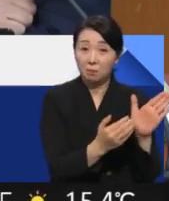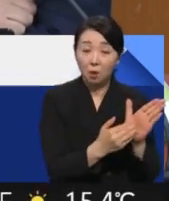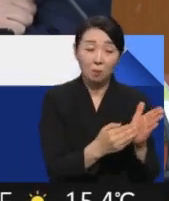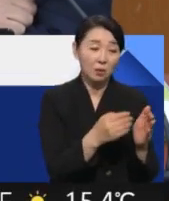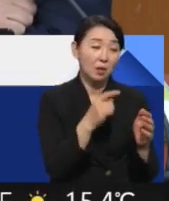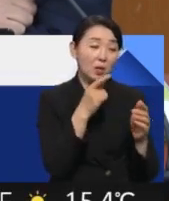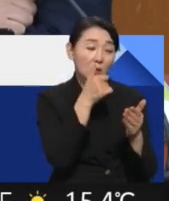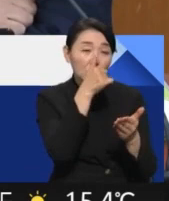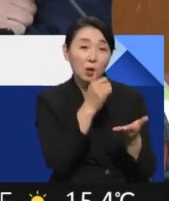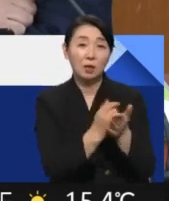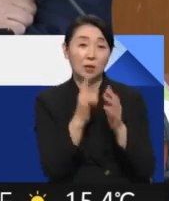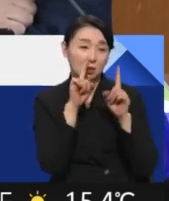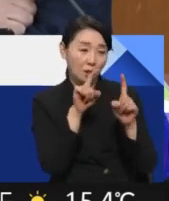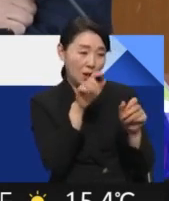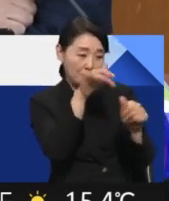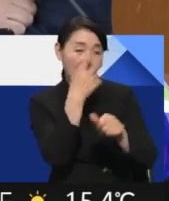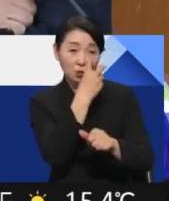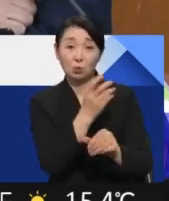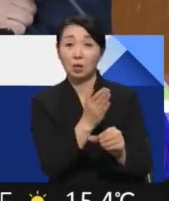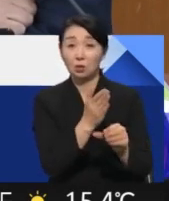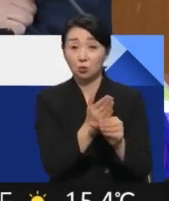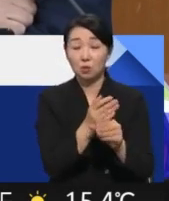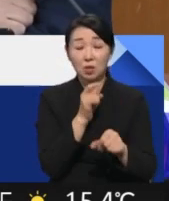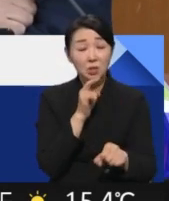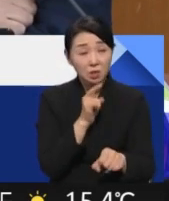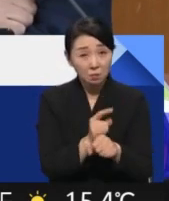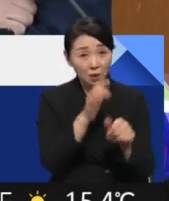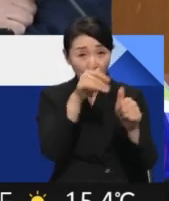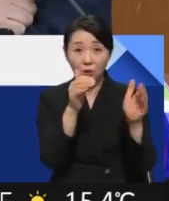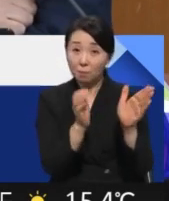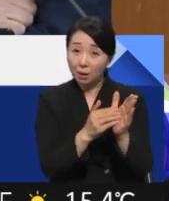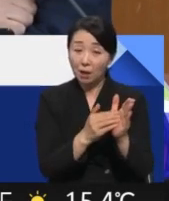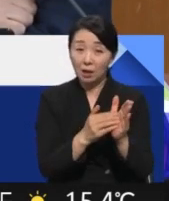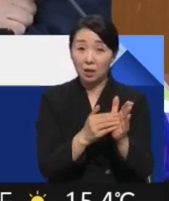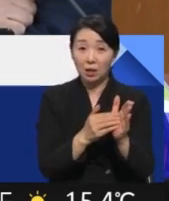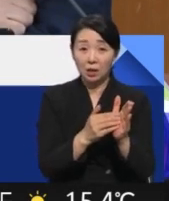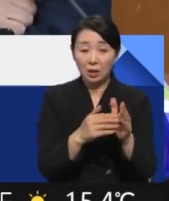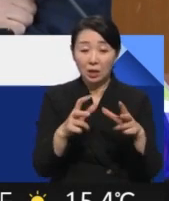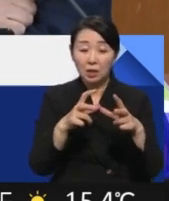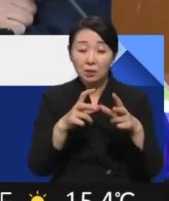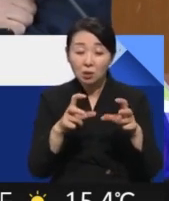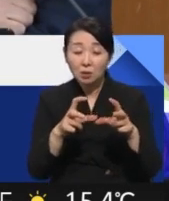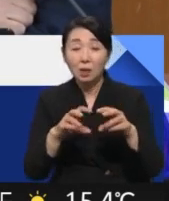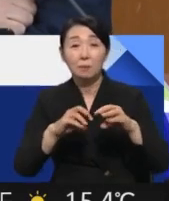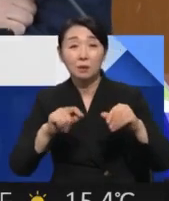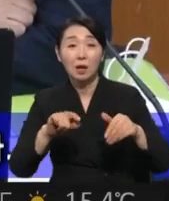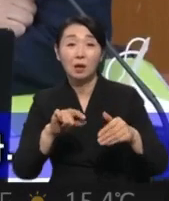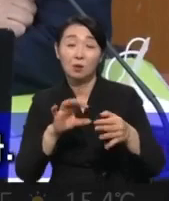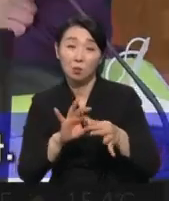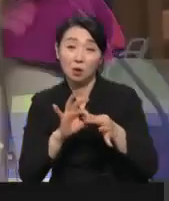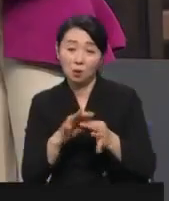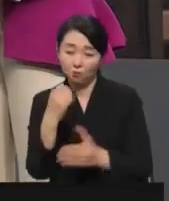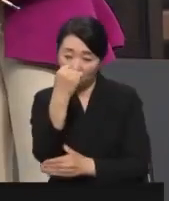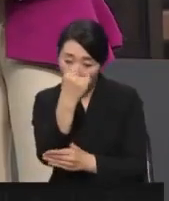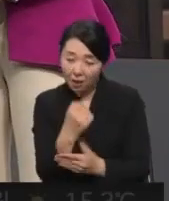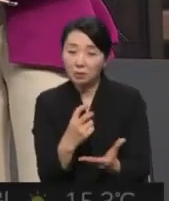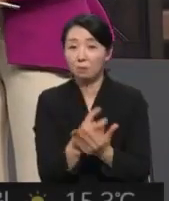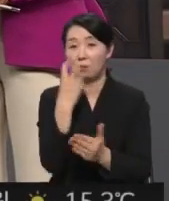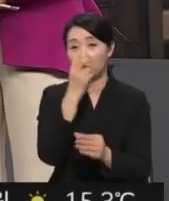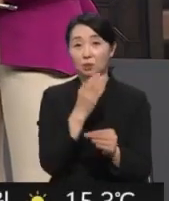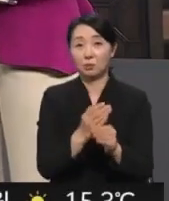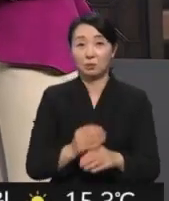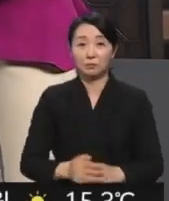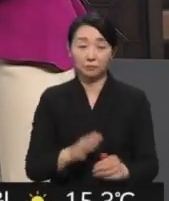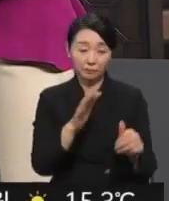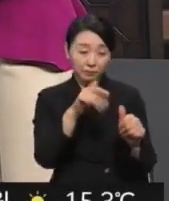있는 겁니다. 이미 다 기소가 되지 않았습니다. 위례는 기소가 됐고 대장동 부패방지법 위반은 수사 중입니다. 네, 오늘